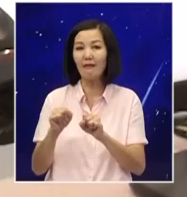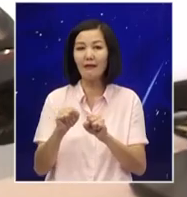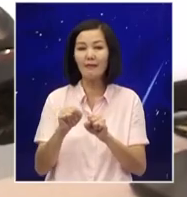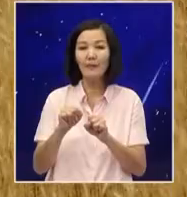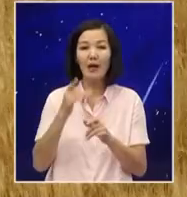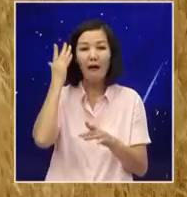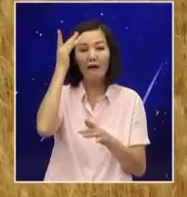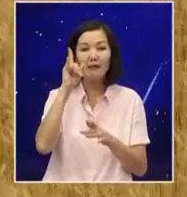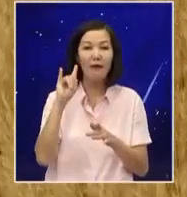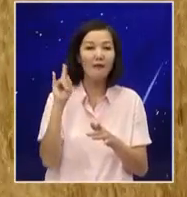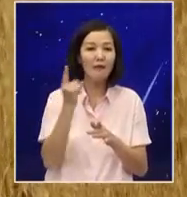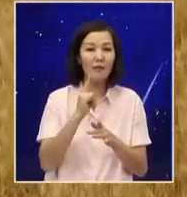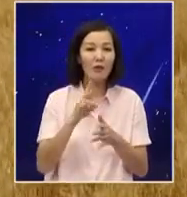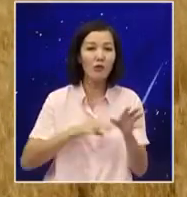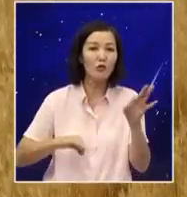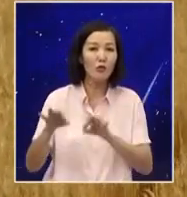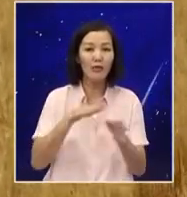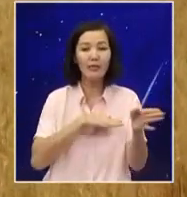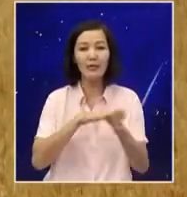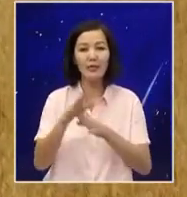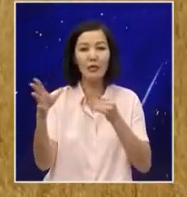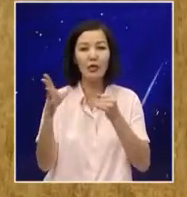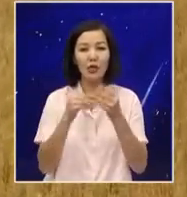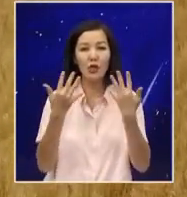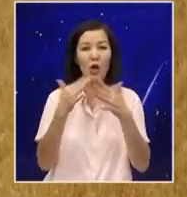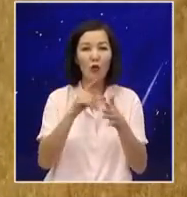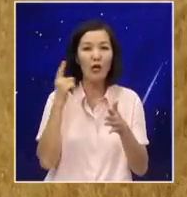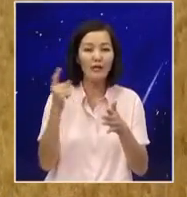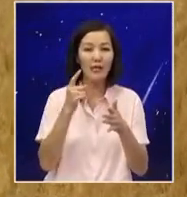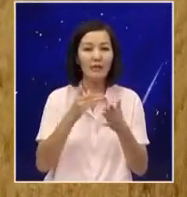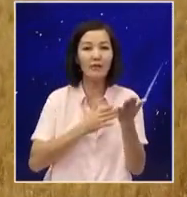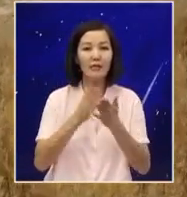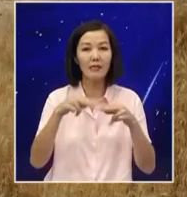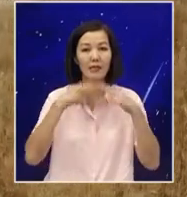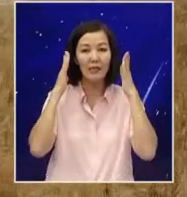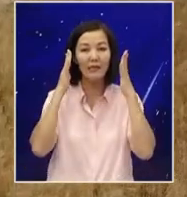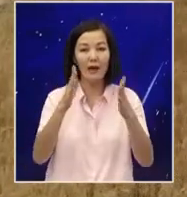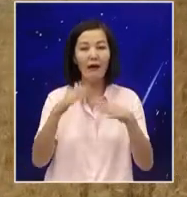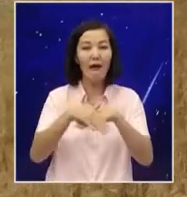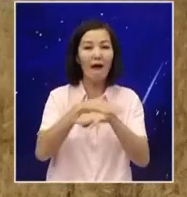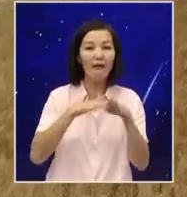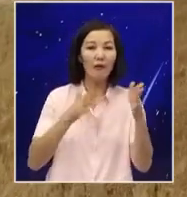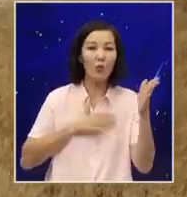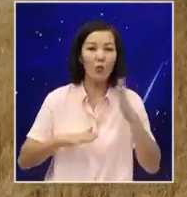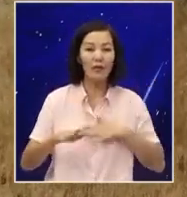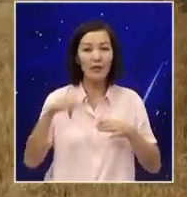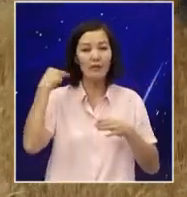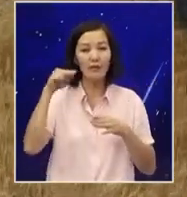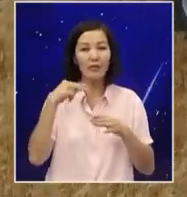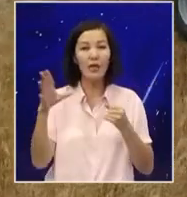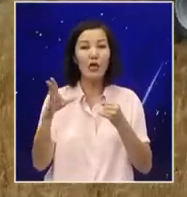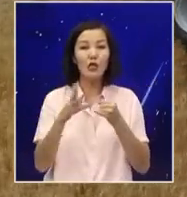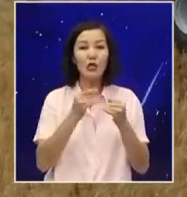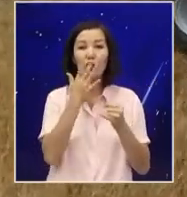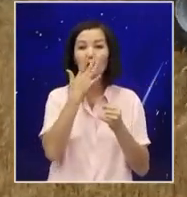асады. Тағы жер, ауыл шаруашылығы сынды мәселелер де назардан тыс қалмады. Халықты қуантқаны президенттің жер